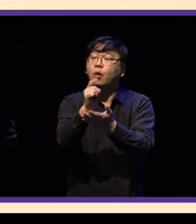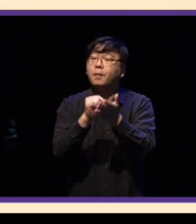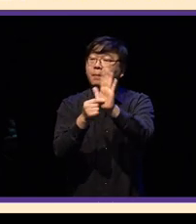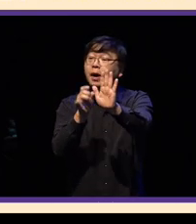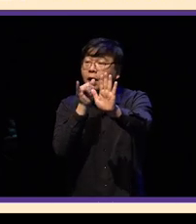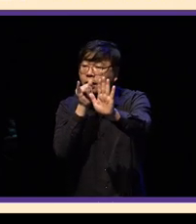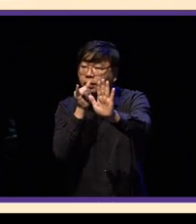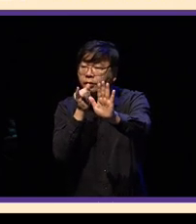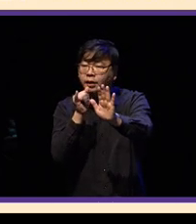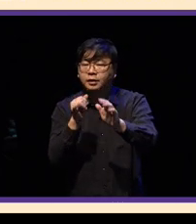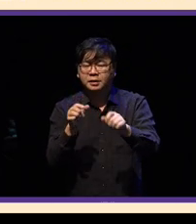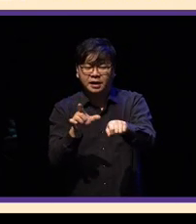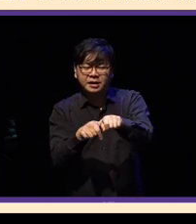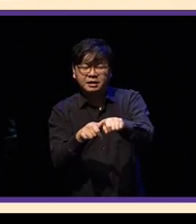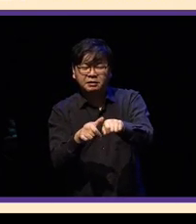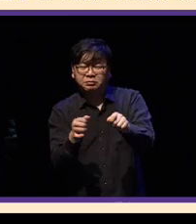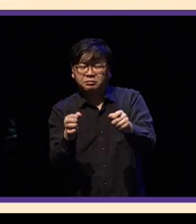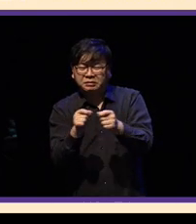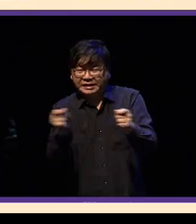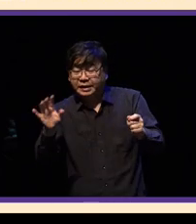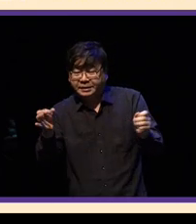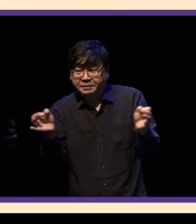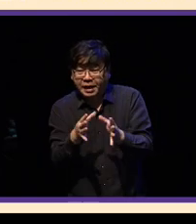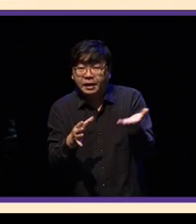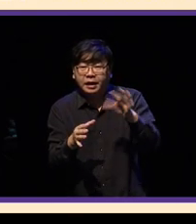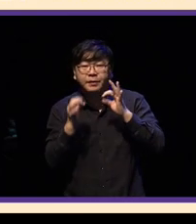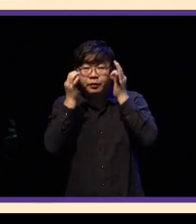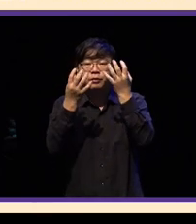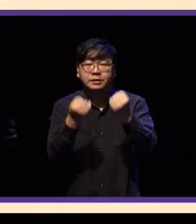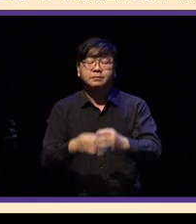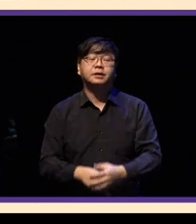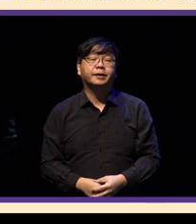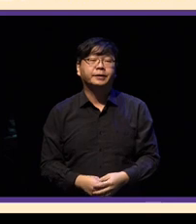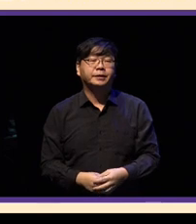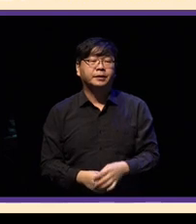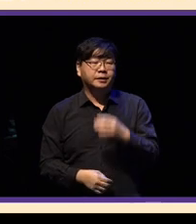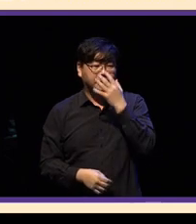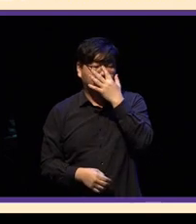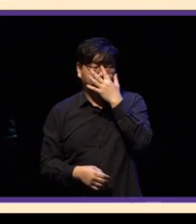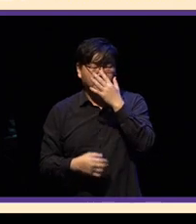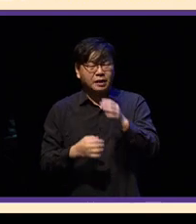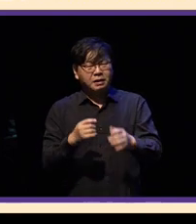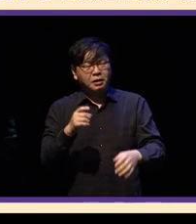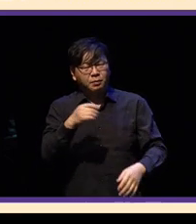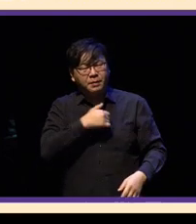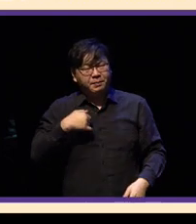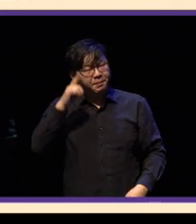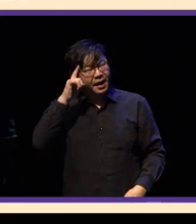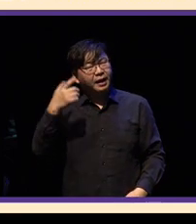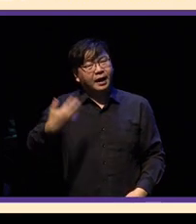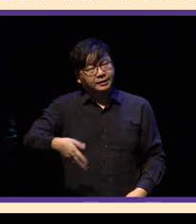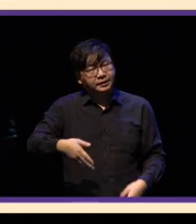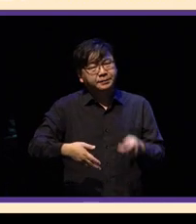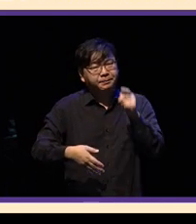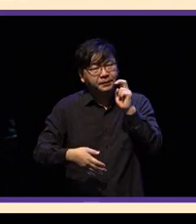기간이었지만 많이 좀 노력을 하였습니다. 뭐 아주 흡족하지는 않으실지